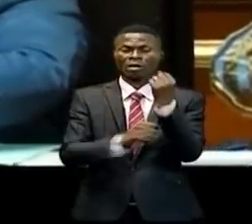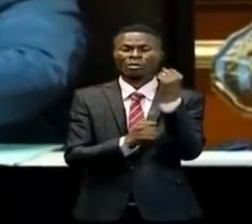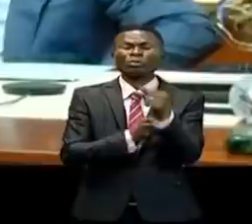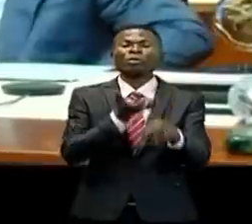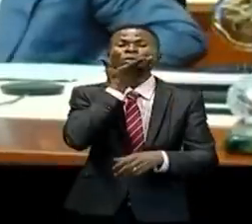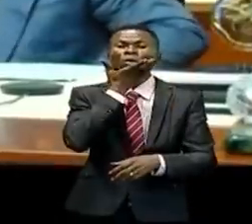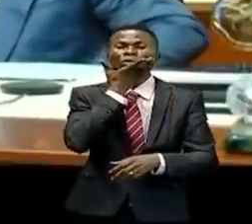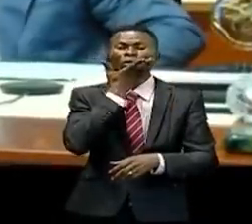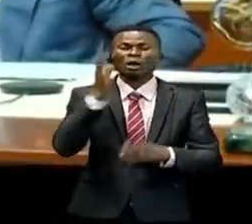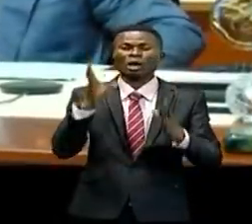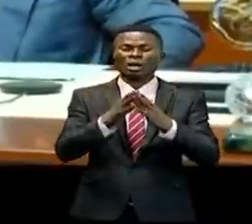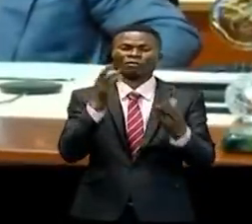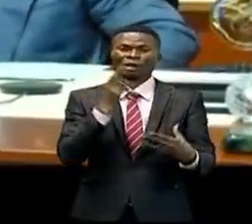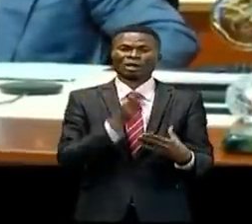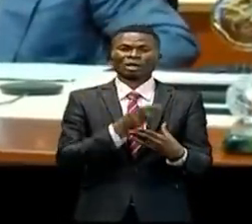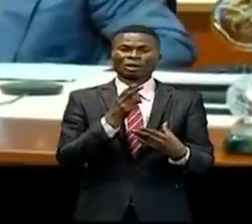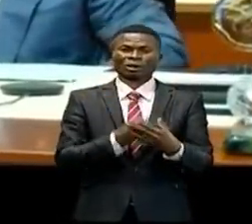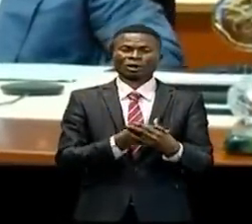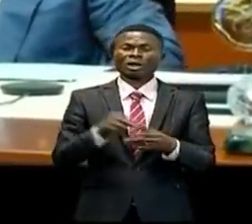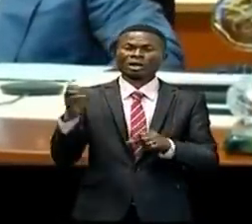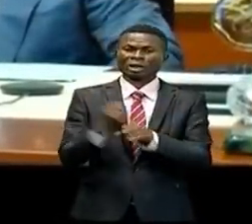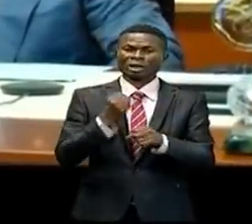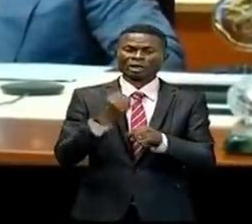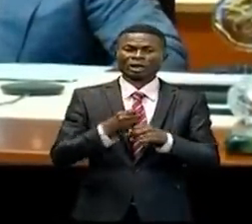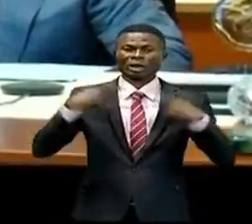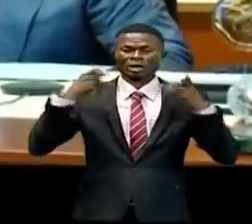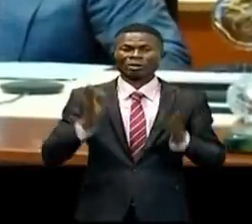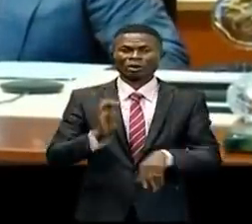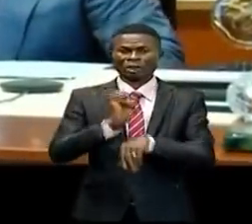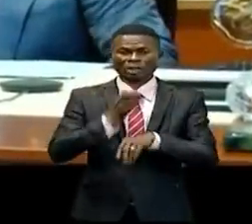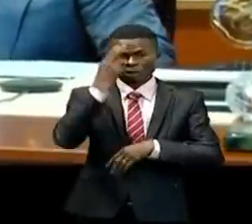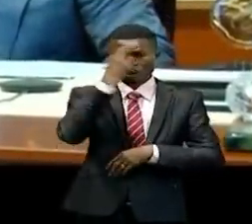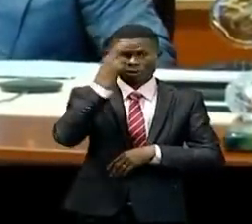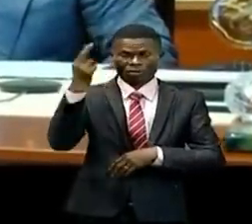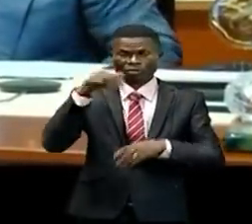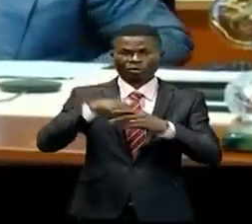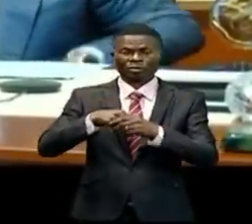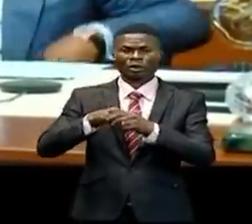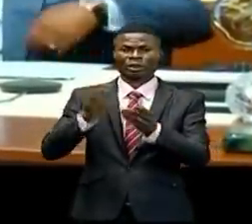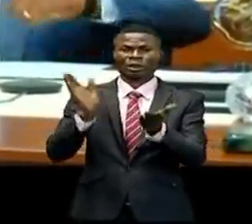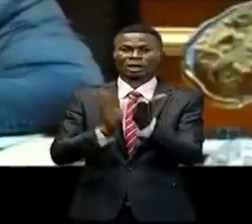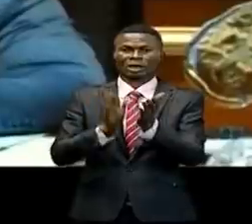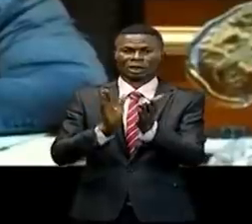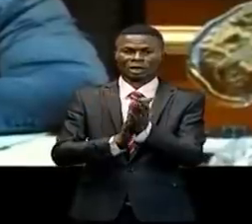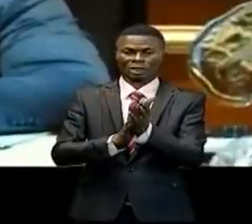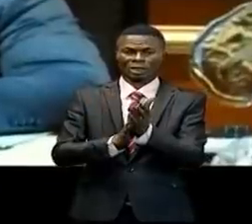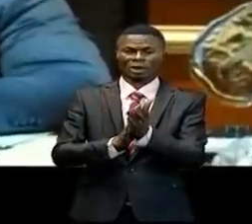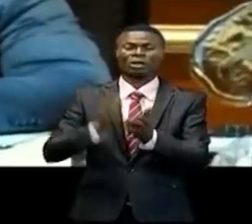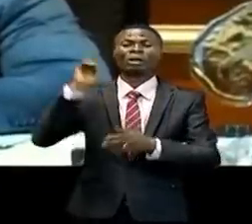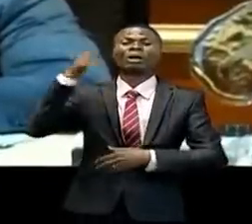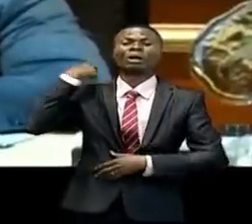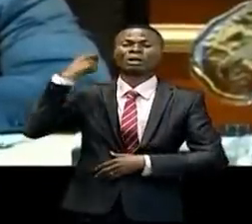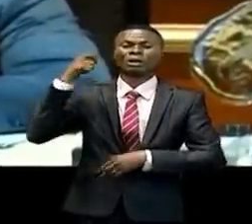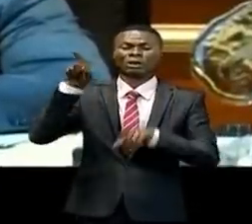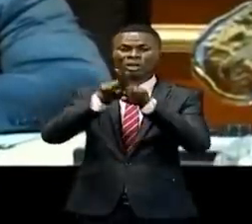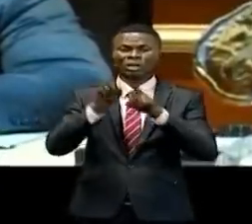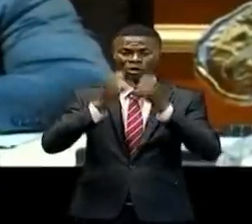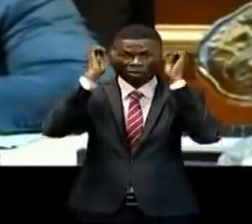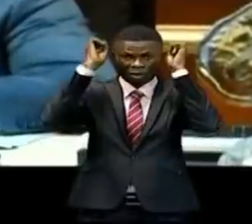celles vivant avec handicap, à l'activité pastorale de l'Église catholique dans les établissements pénitentiaires et à